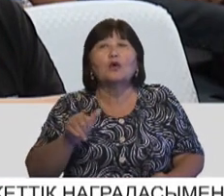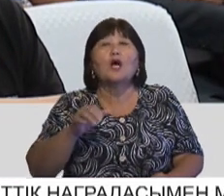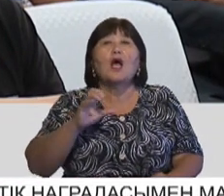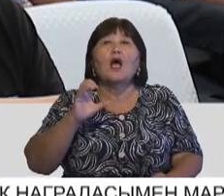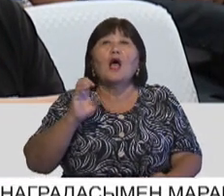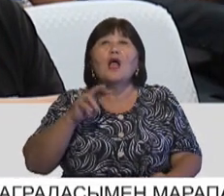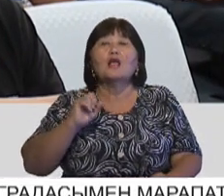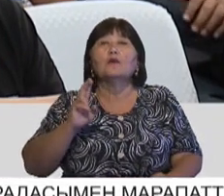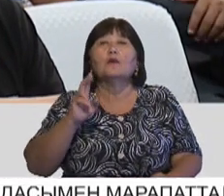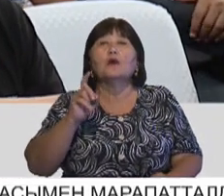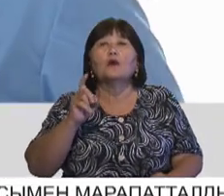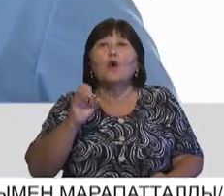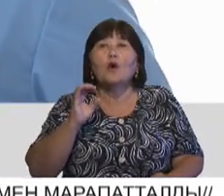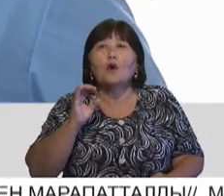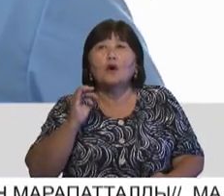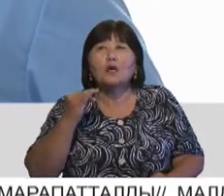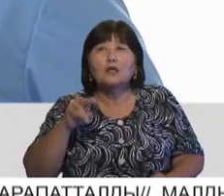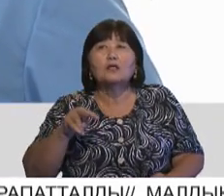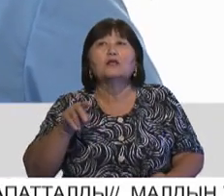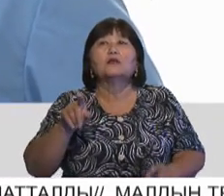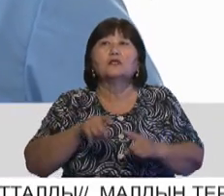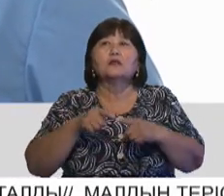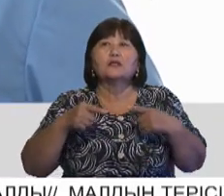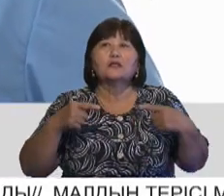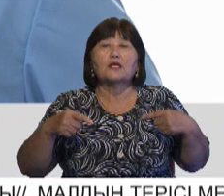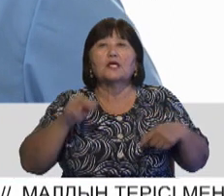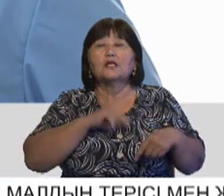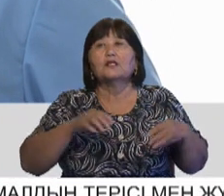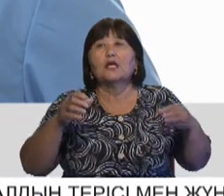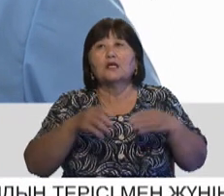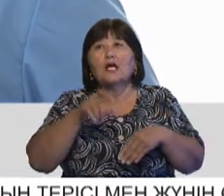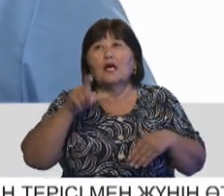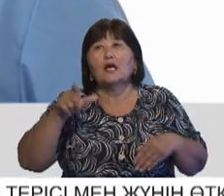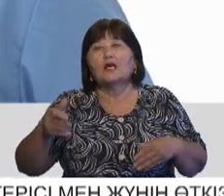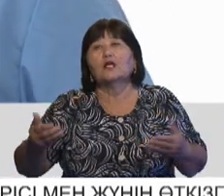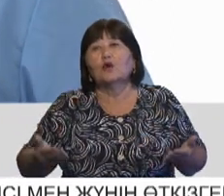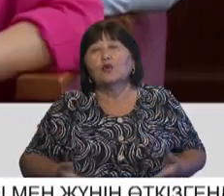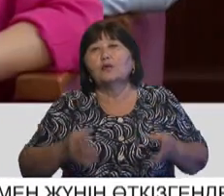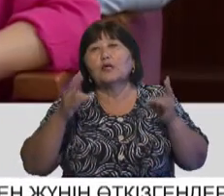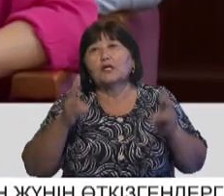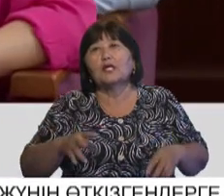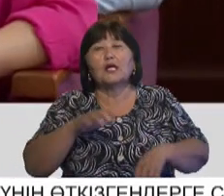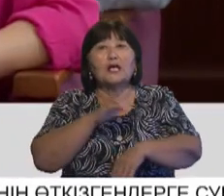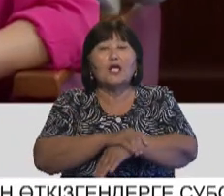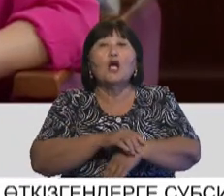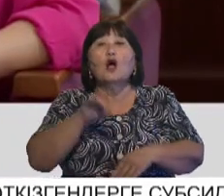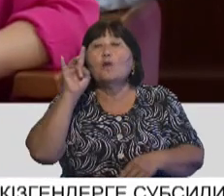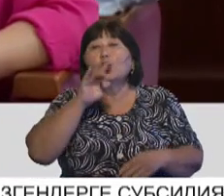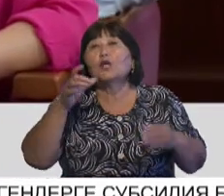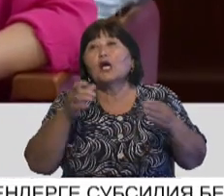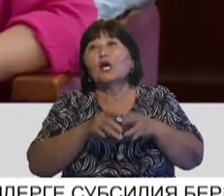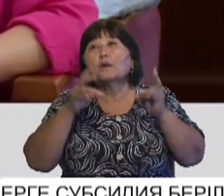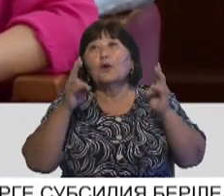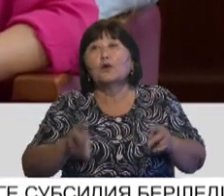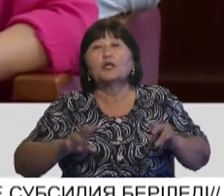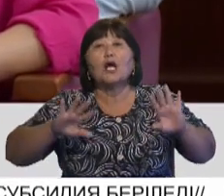Ойл, Бүркіт, Диас күзет, өндіріс орындарында жазатайым оқиғалар салдарынан адам өлу деректері орын алған. Мұнай компанияларында орын